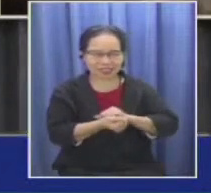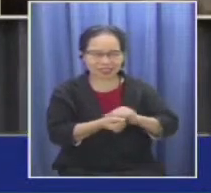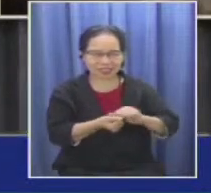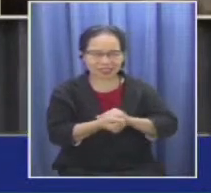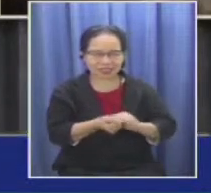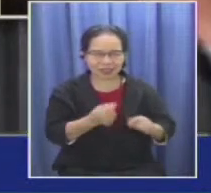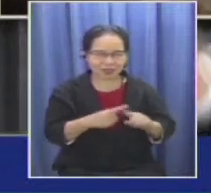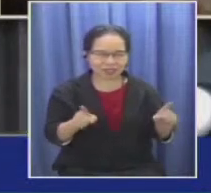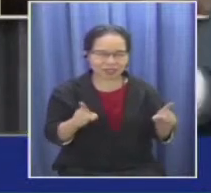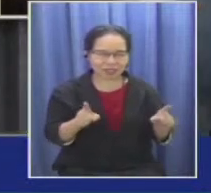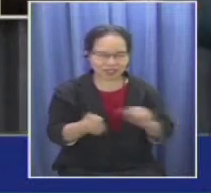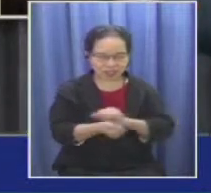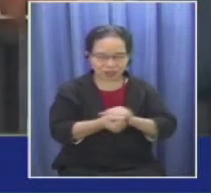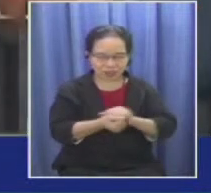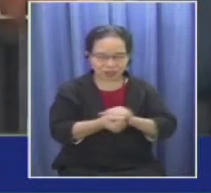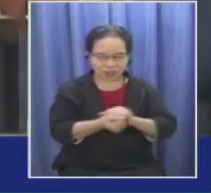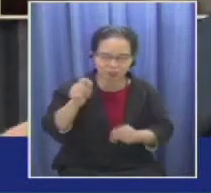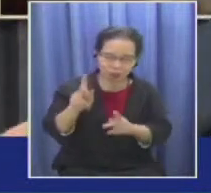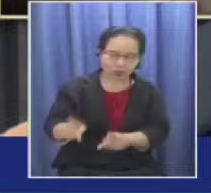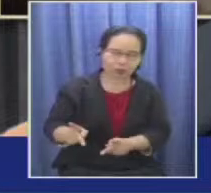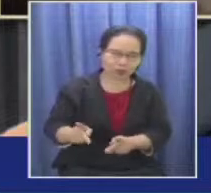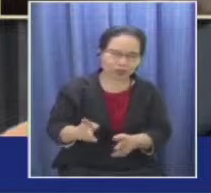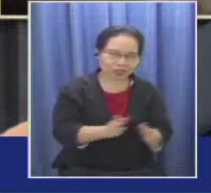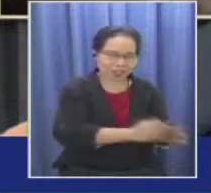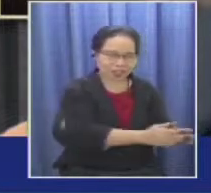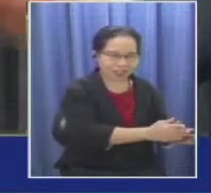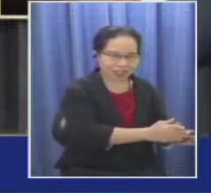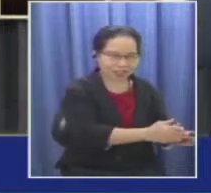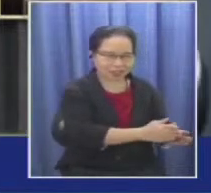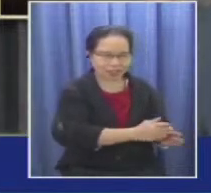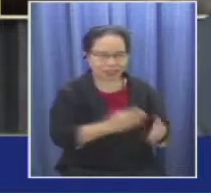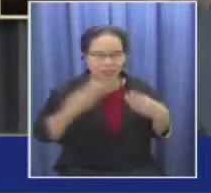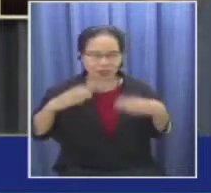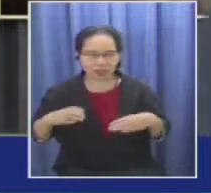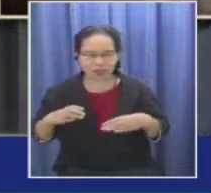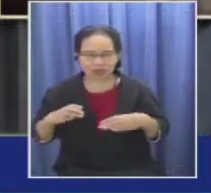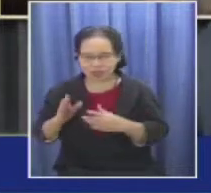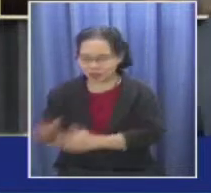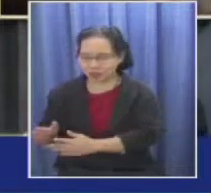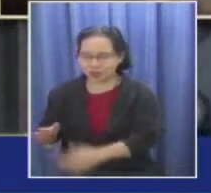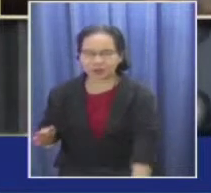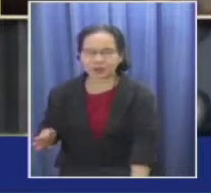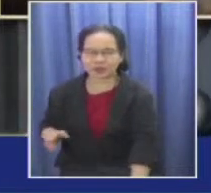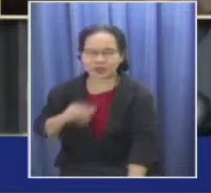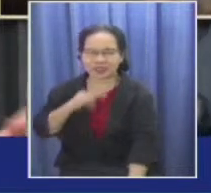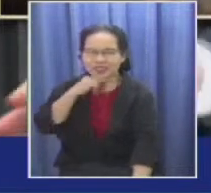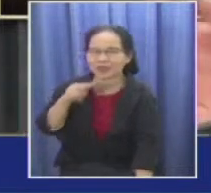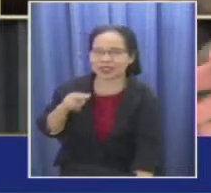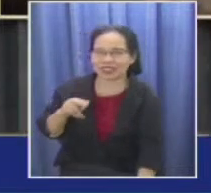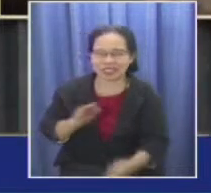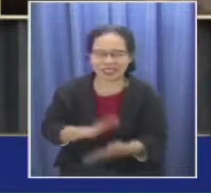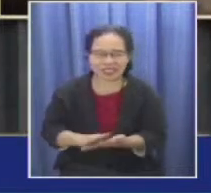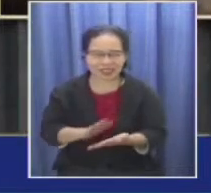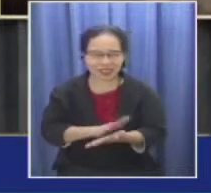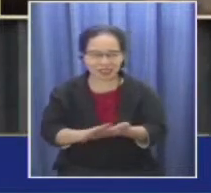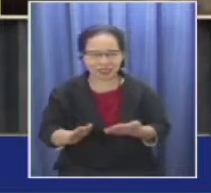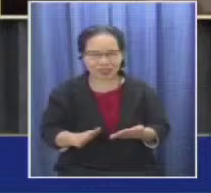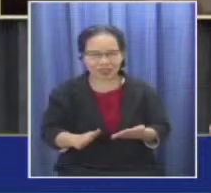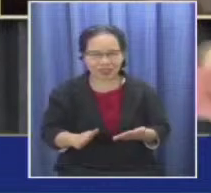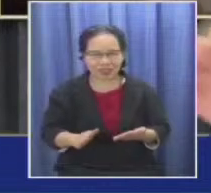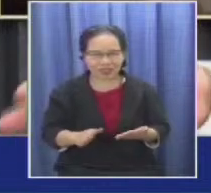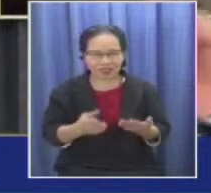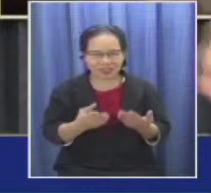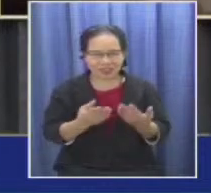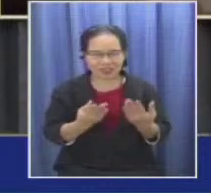Nyankopon asam na bete yakoma mu de semina. Adesua semina. Ansana semina no. Ansana